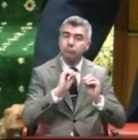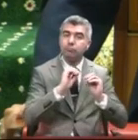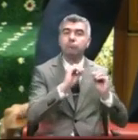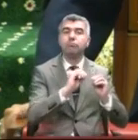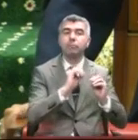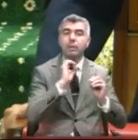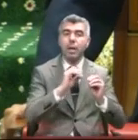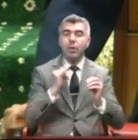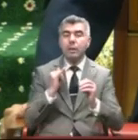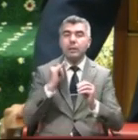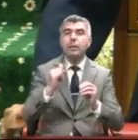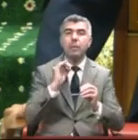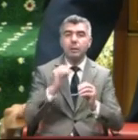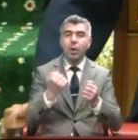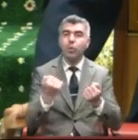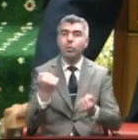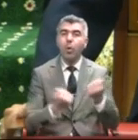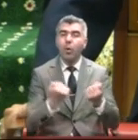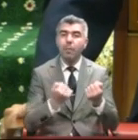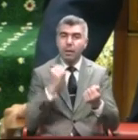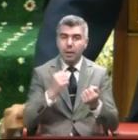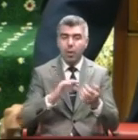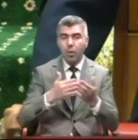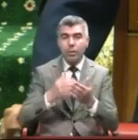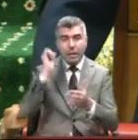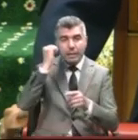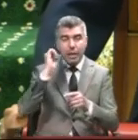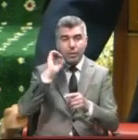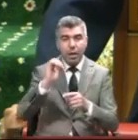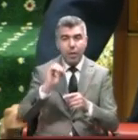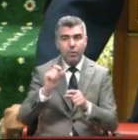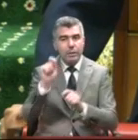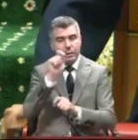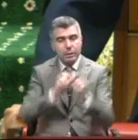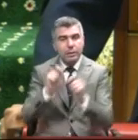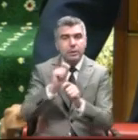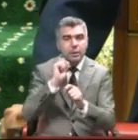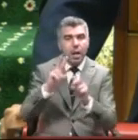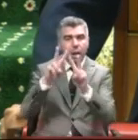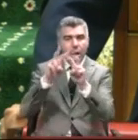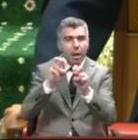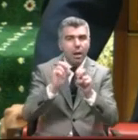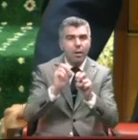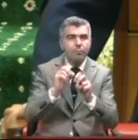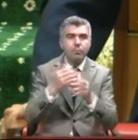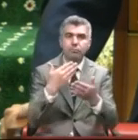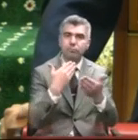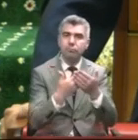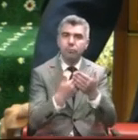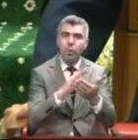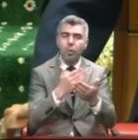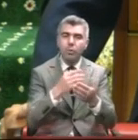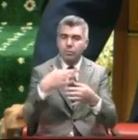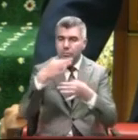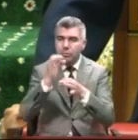والاندماج في مجال القطاع السياره يتيح للمتدرب فرصه القيام ببحوث وتجارب عمليه لمختبرات